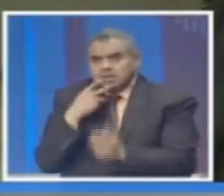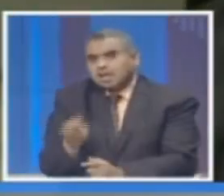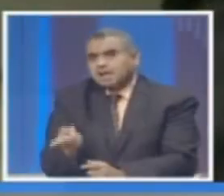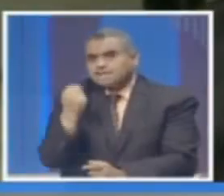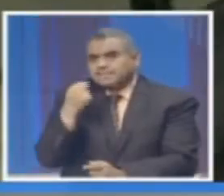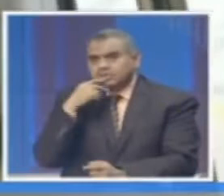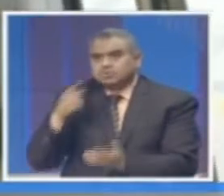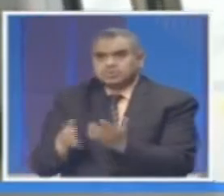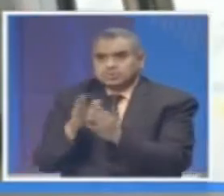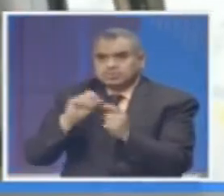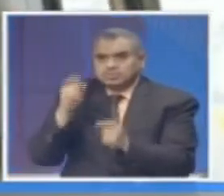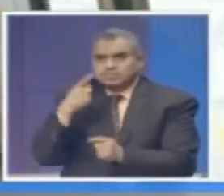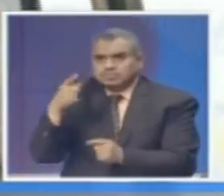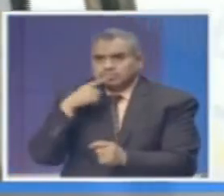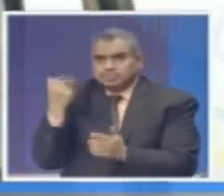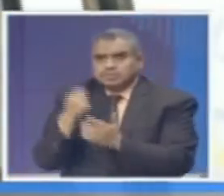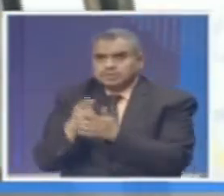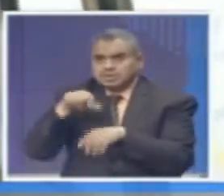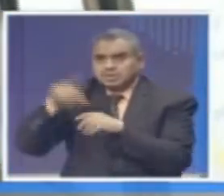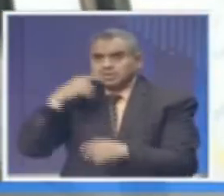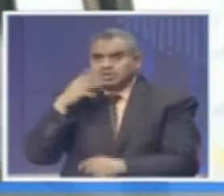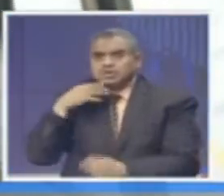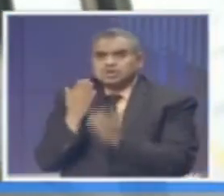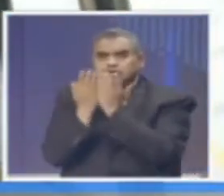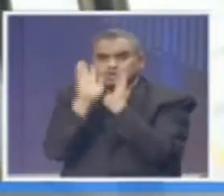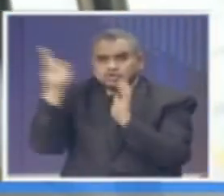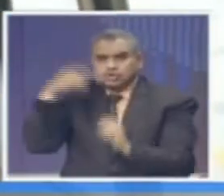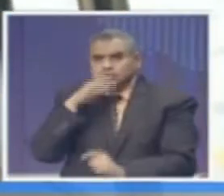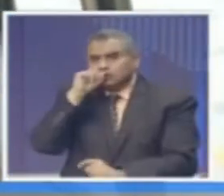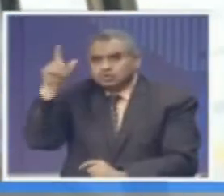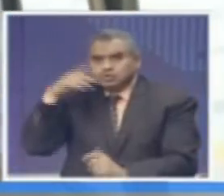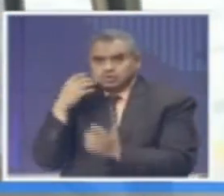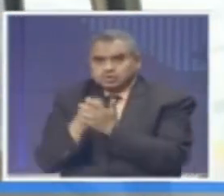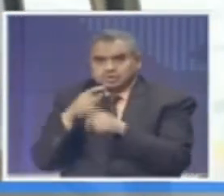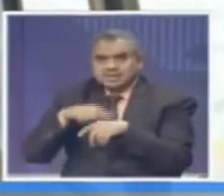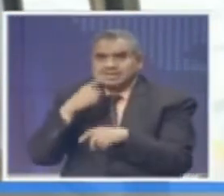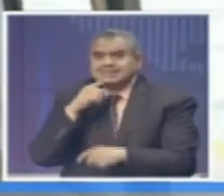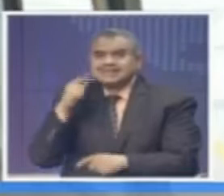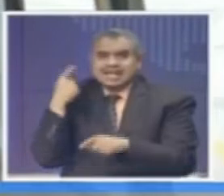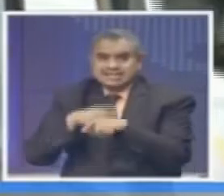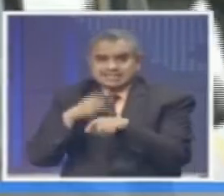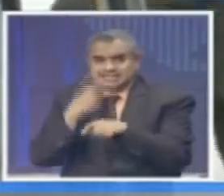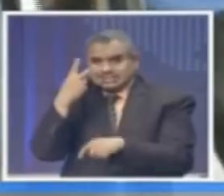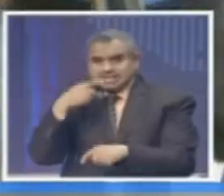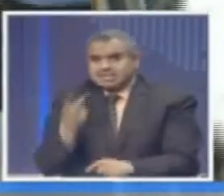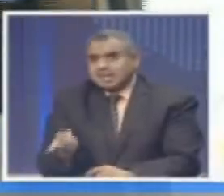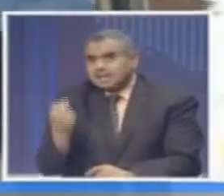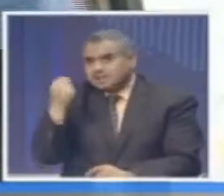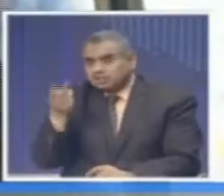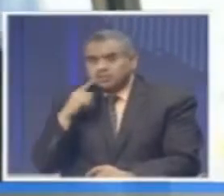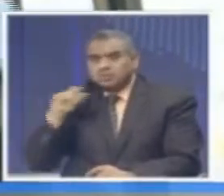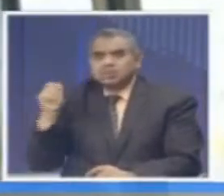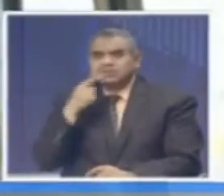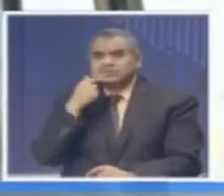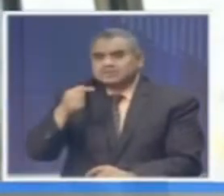يعني ربحنا الوقت. انا باخد الفترة من الشروق لرمسيس كانت ساعتين، دلوقتي مش بتكمل نص ساعة لما اتعمل المترو والخط الجديد ده.